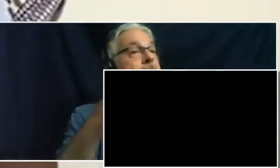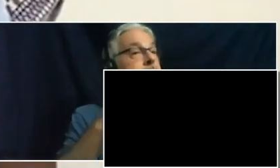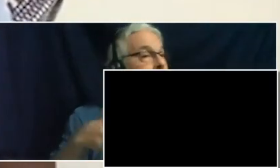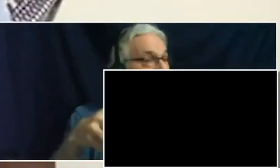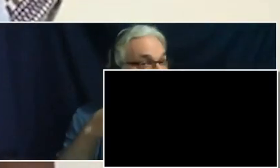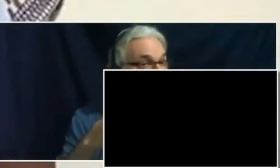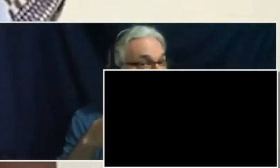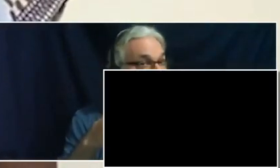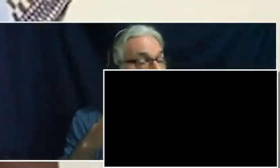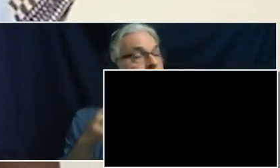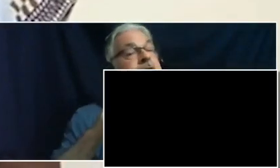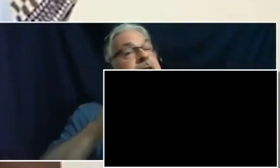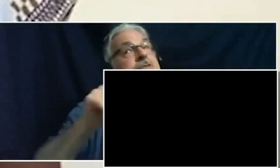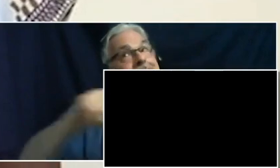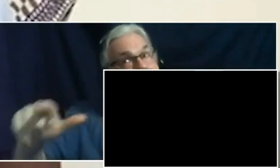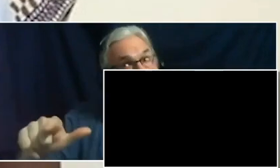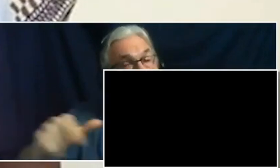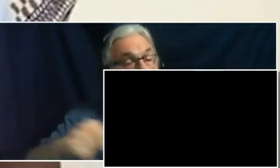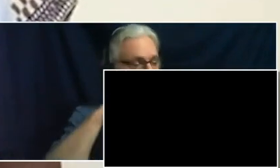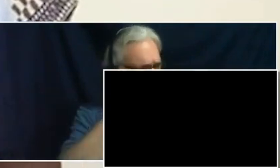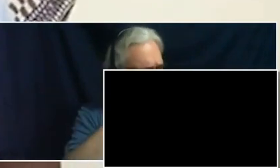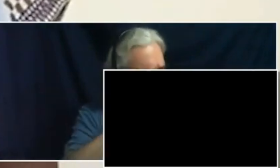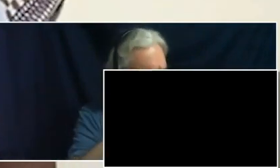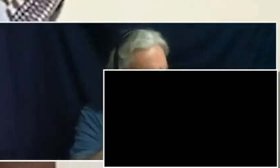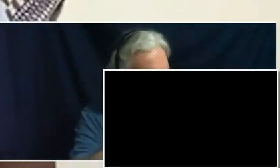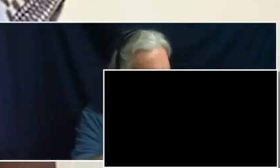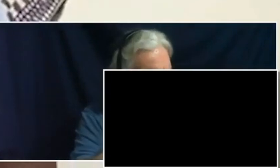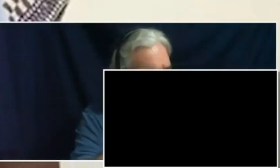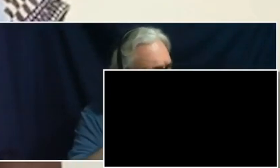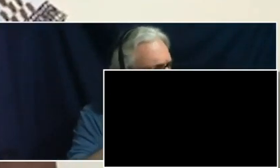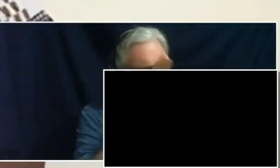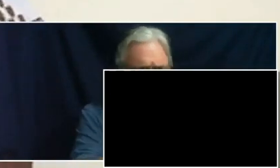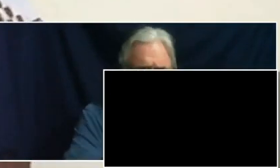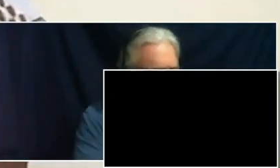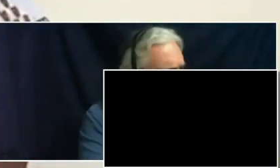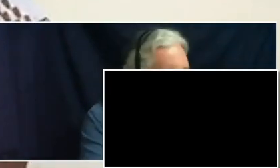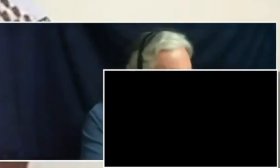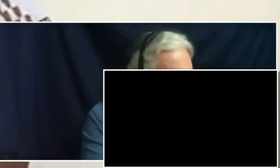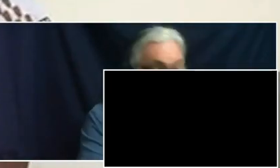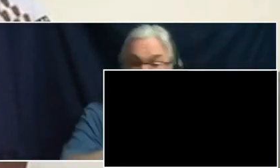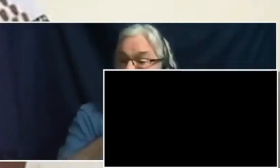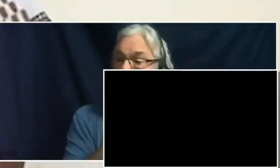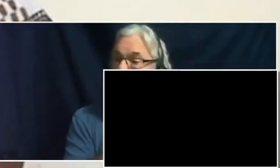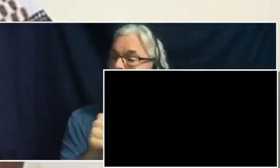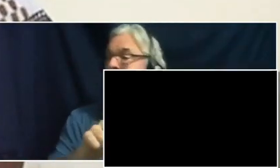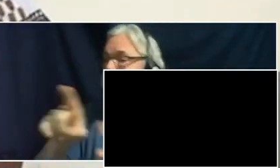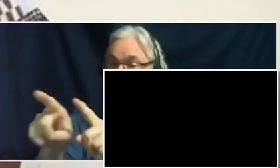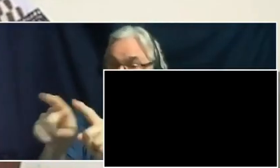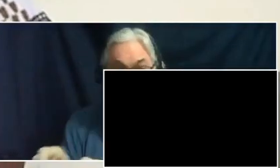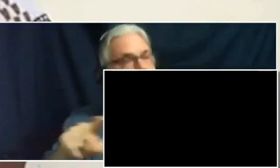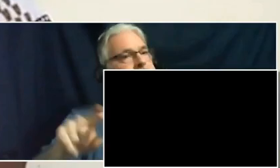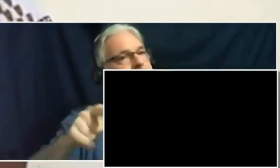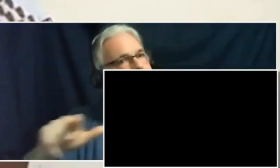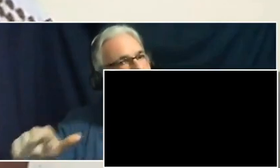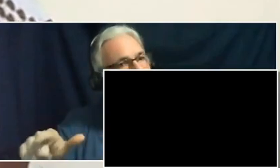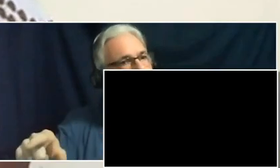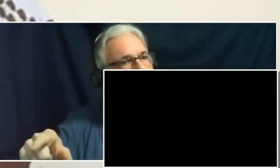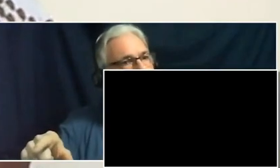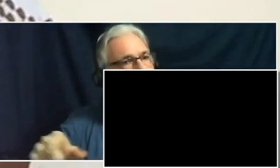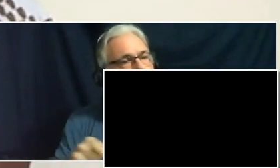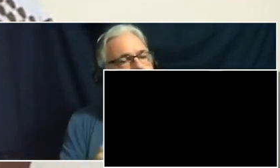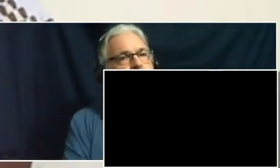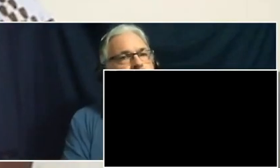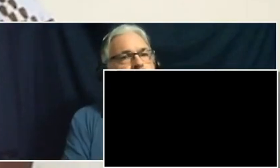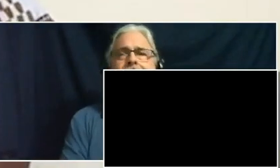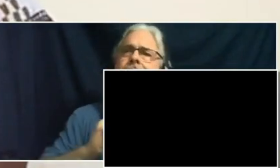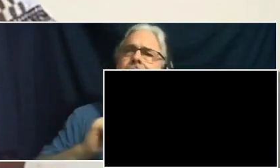présenté dans cet examen. Ils ont beaucoup plus de difficultés puisque ce n'est pas leur langue maternelle. Et donc, ils ont